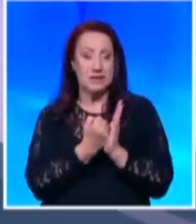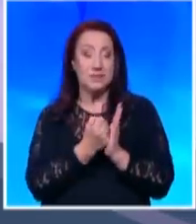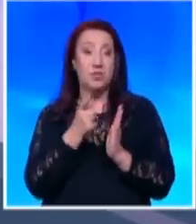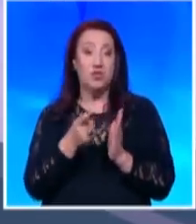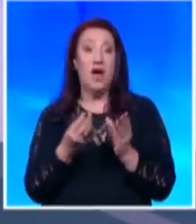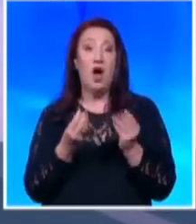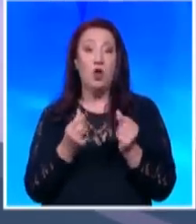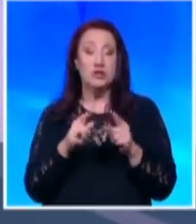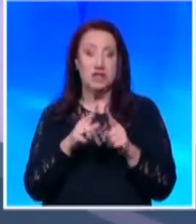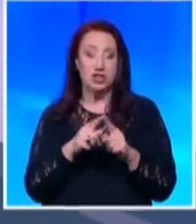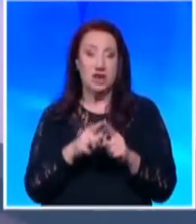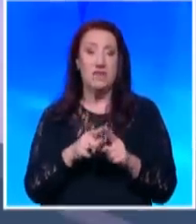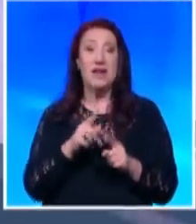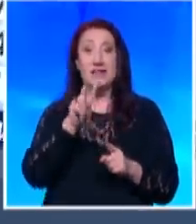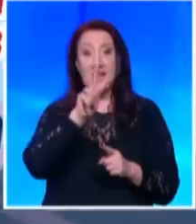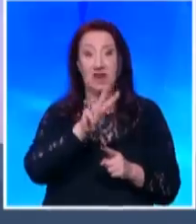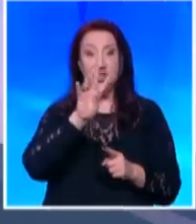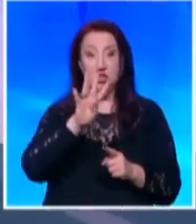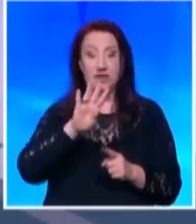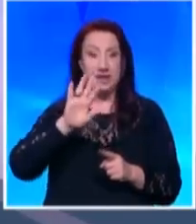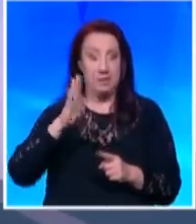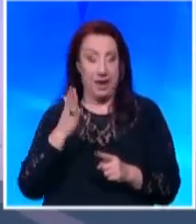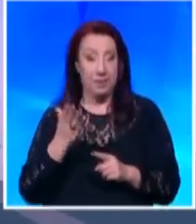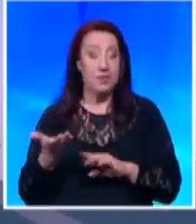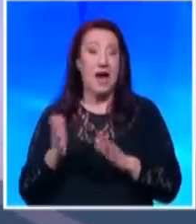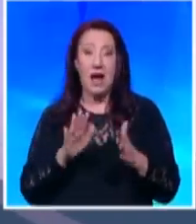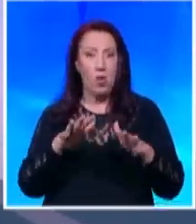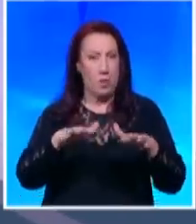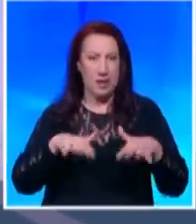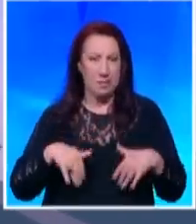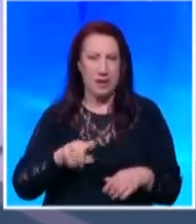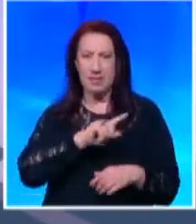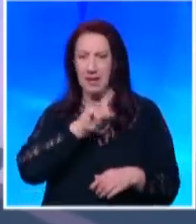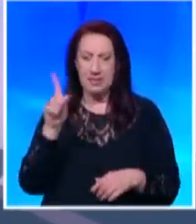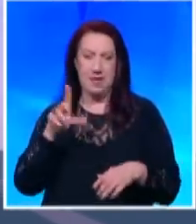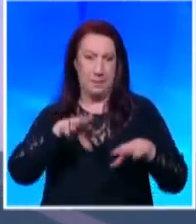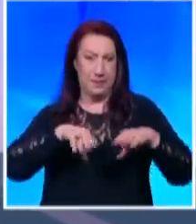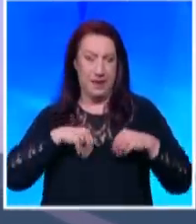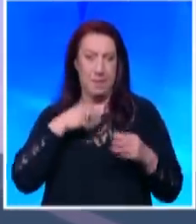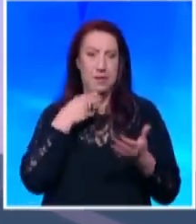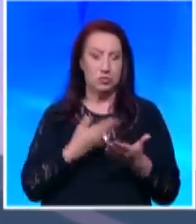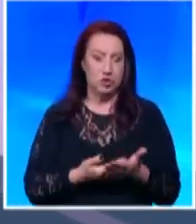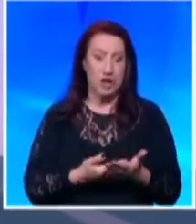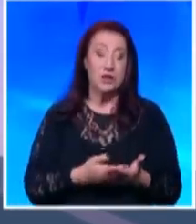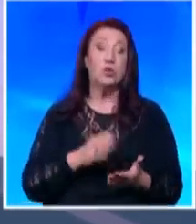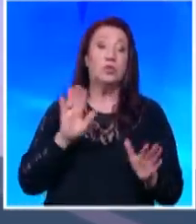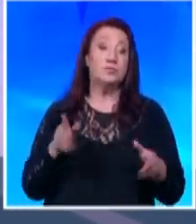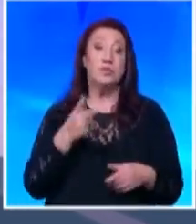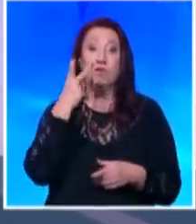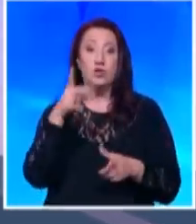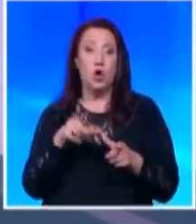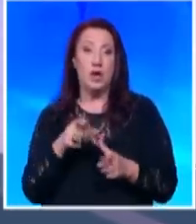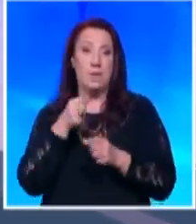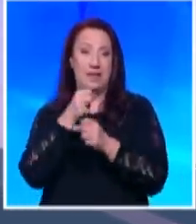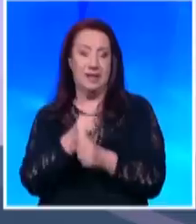празничния 24 май. Ако парламентът не одобри предложението на ГЕРБ СДС, рулетката се завърта и вторият мандат отива при